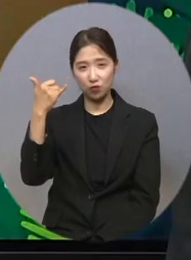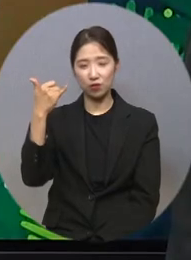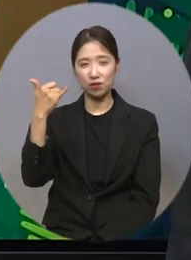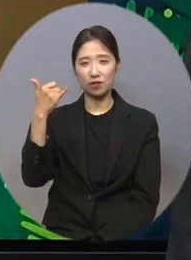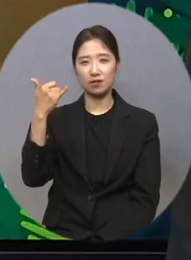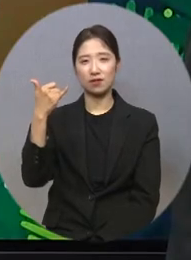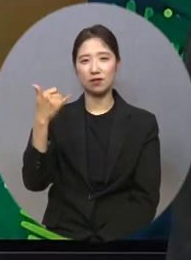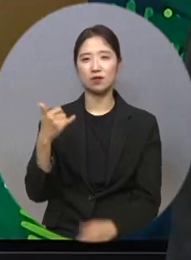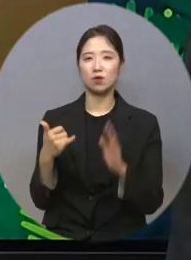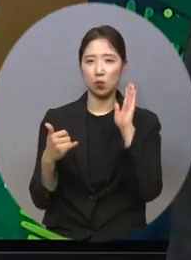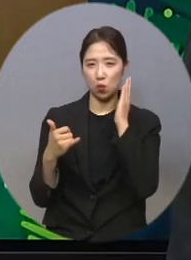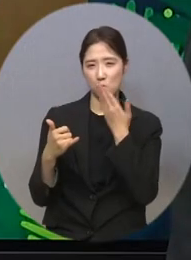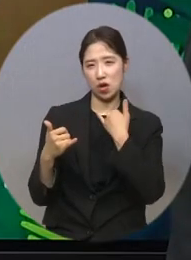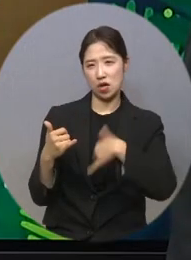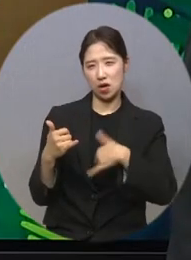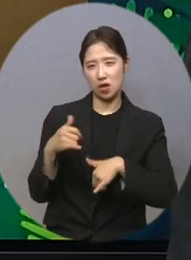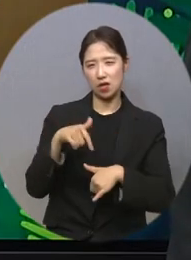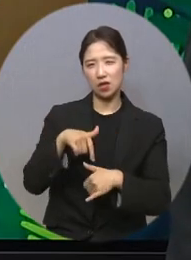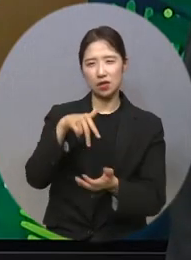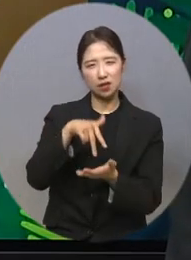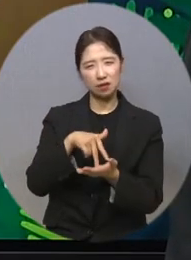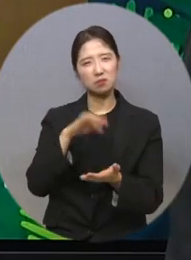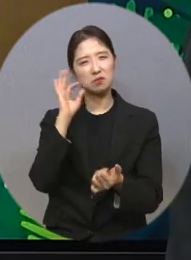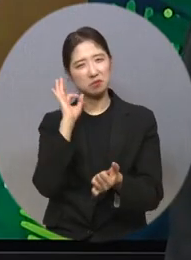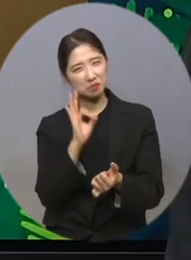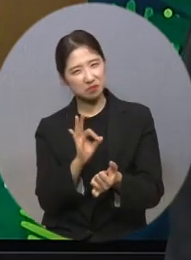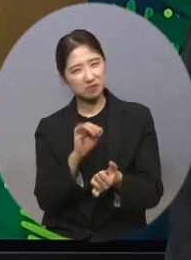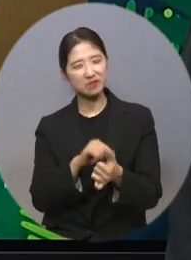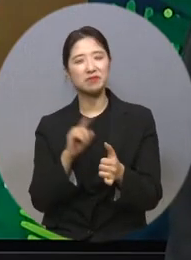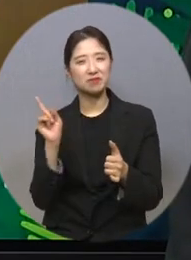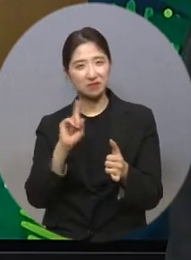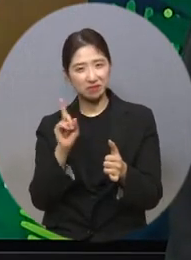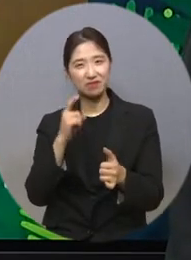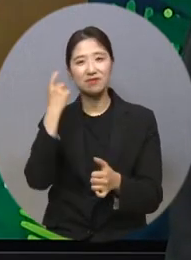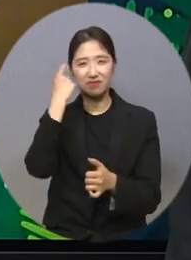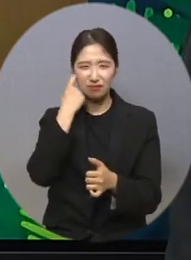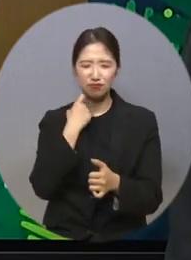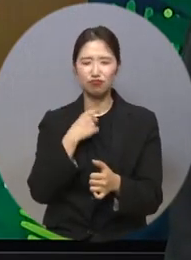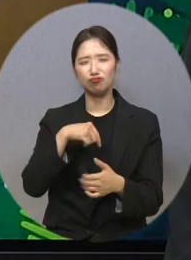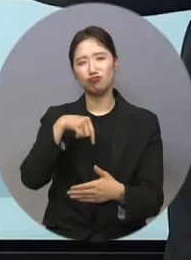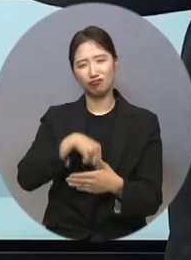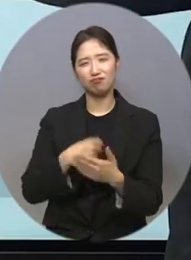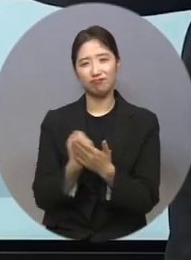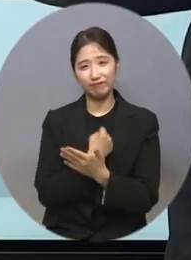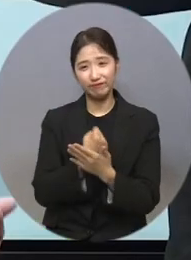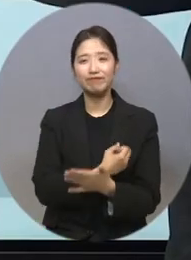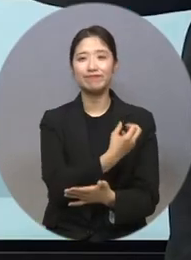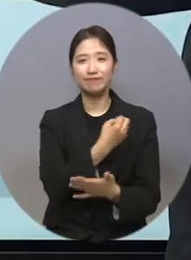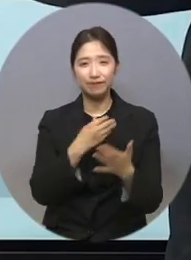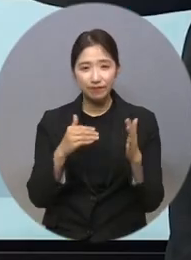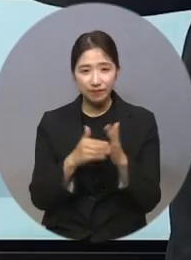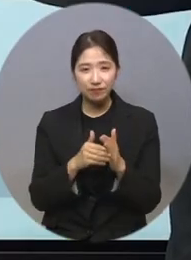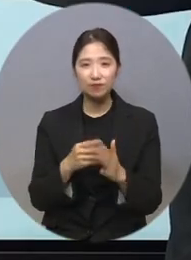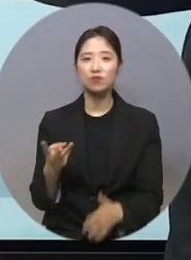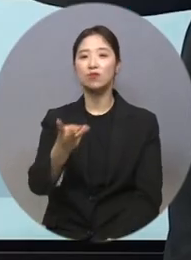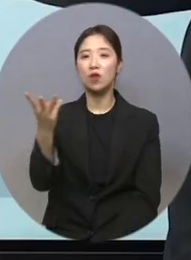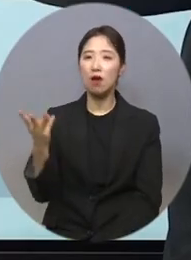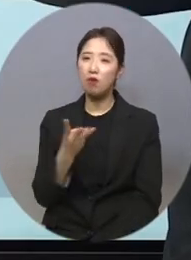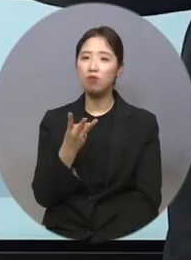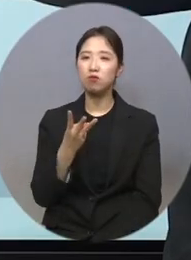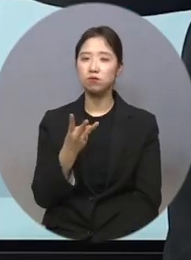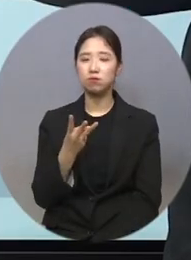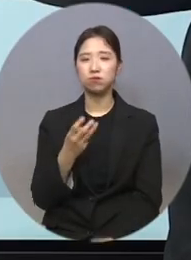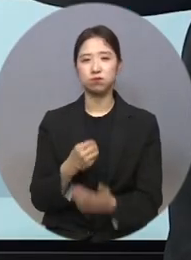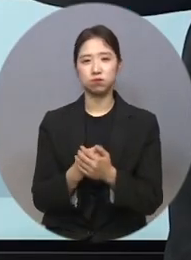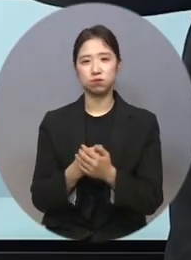부모님의 또 농인 자녀를 보는 그런 시선을 아까 이제 느꼈다 그런 거에 속상했다 말씀 주셨는데 우리 세 분 코다님들도